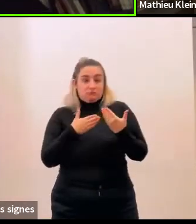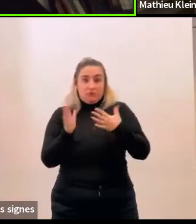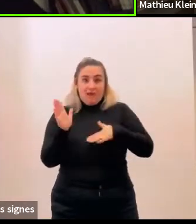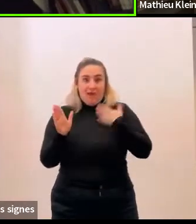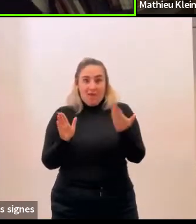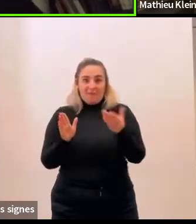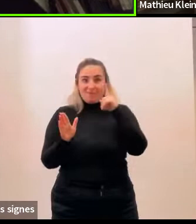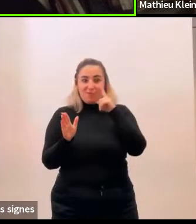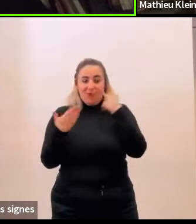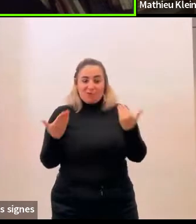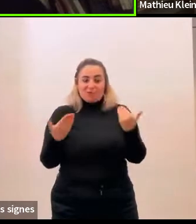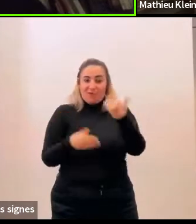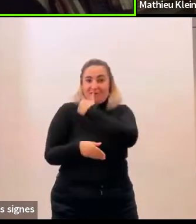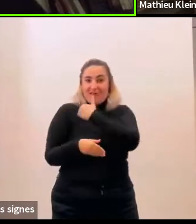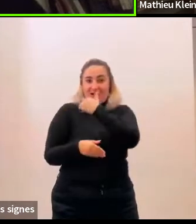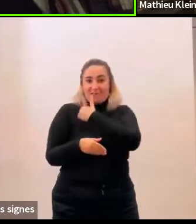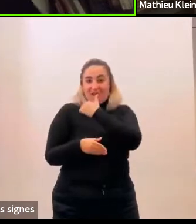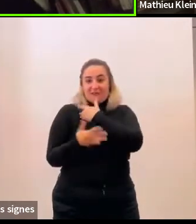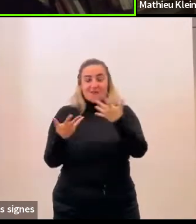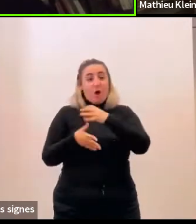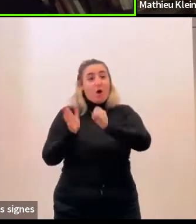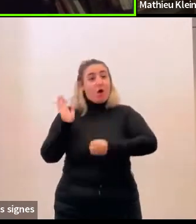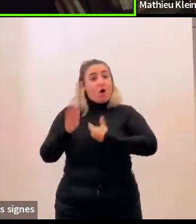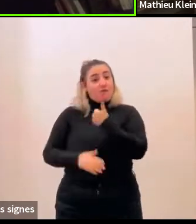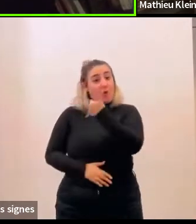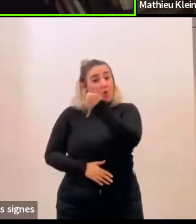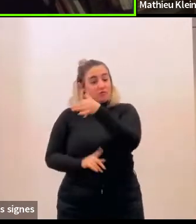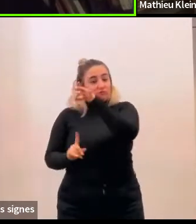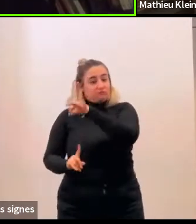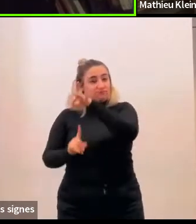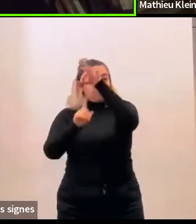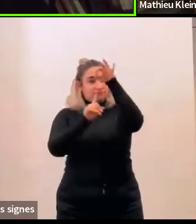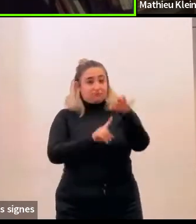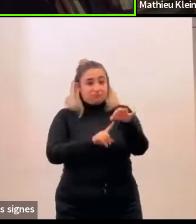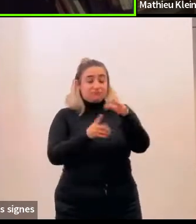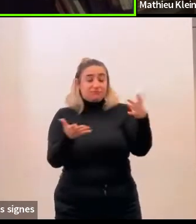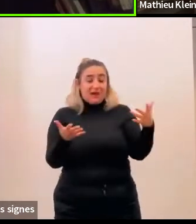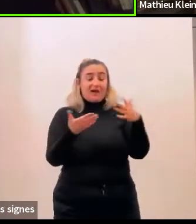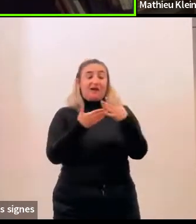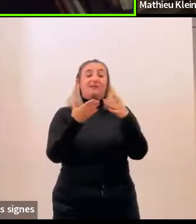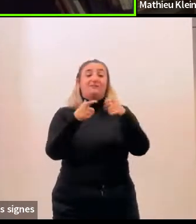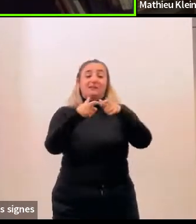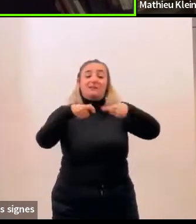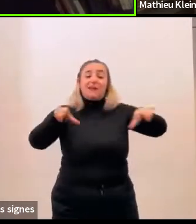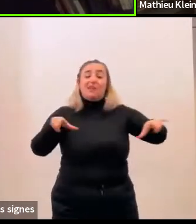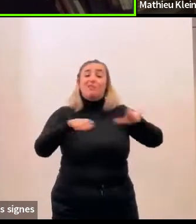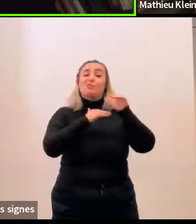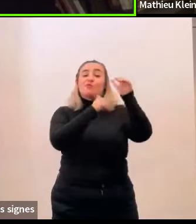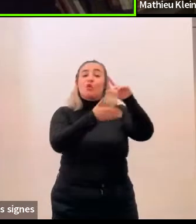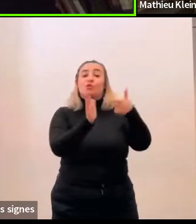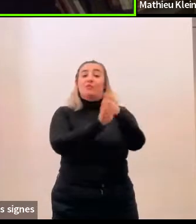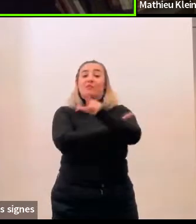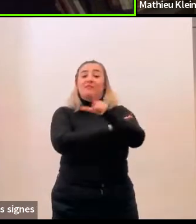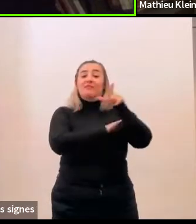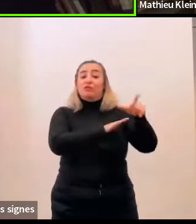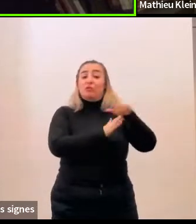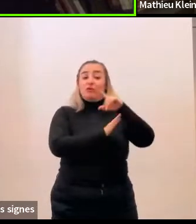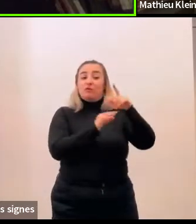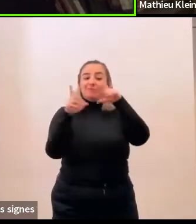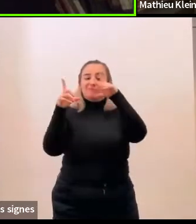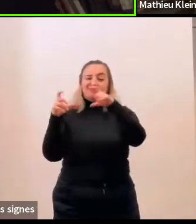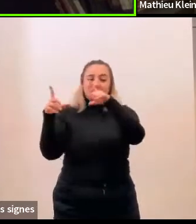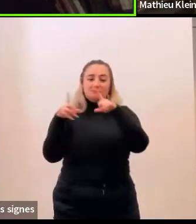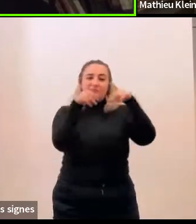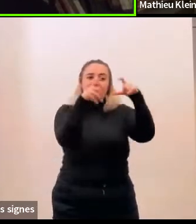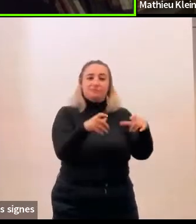pour utiliser une de ses œuvres pour sa carte de vœux 2022. Et donc, il s'agit ici simplement